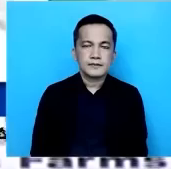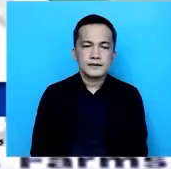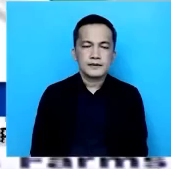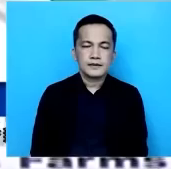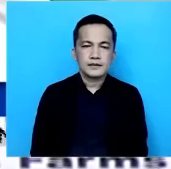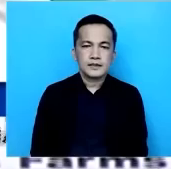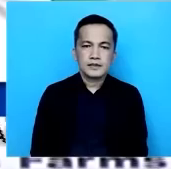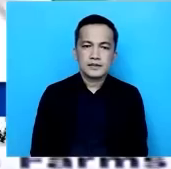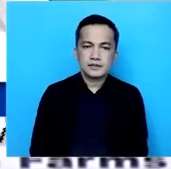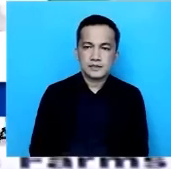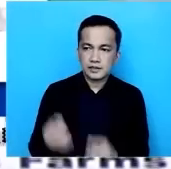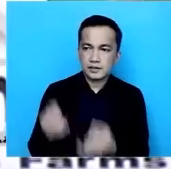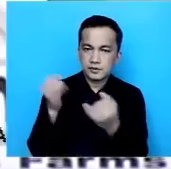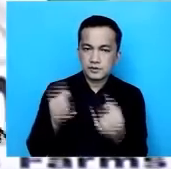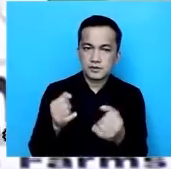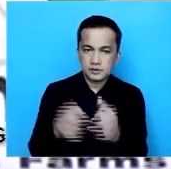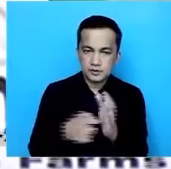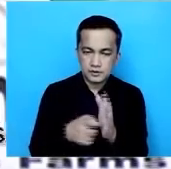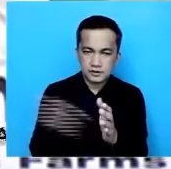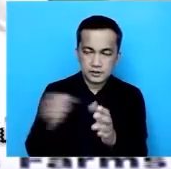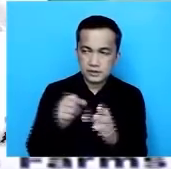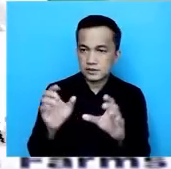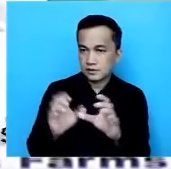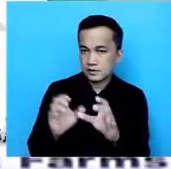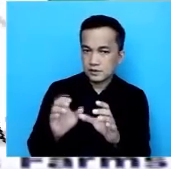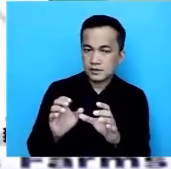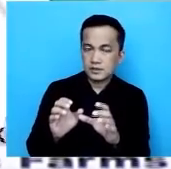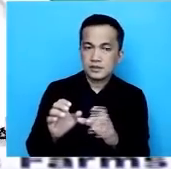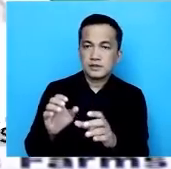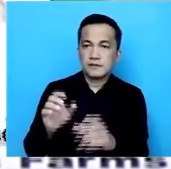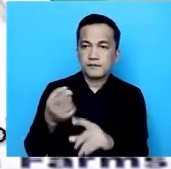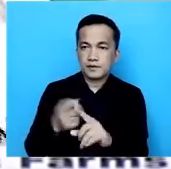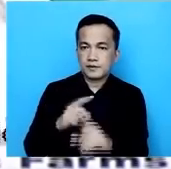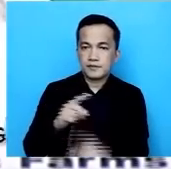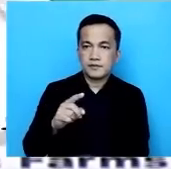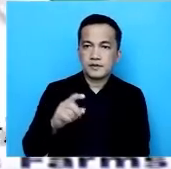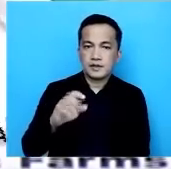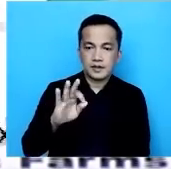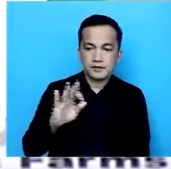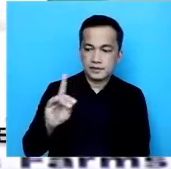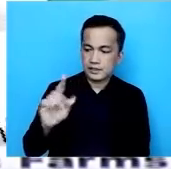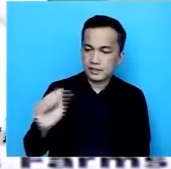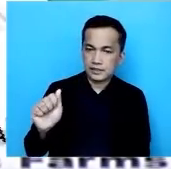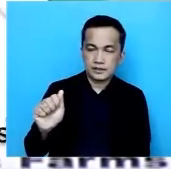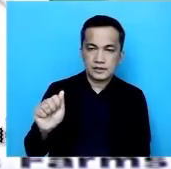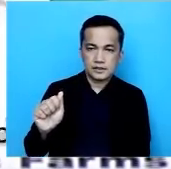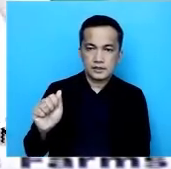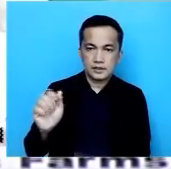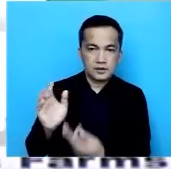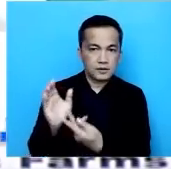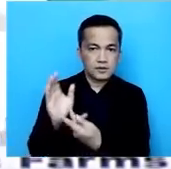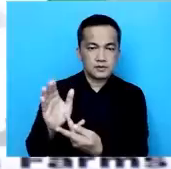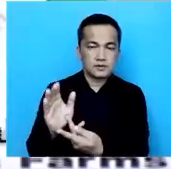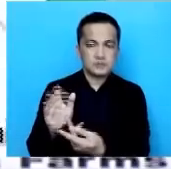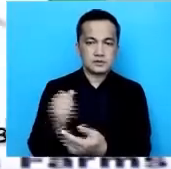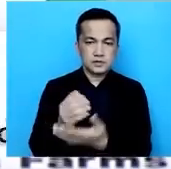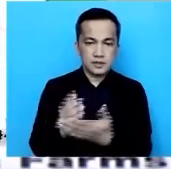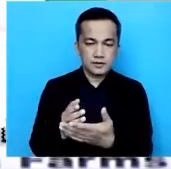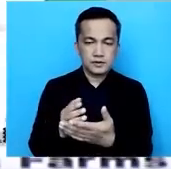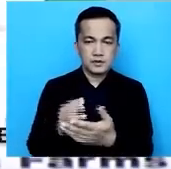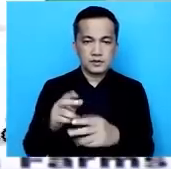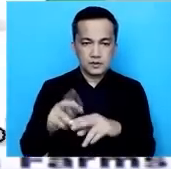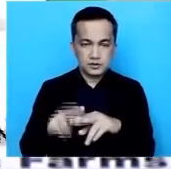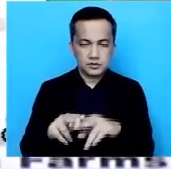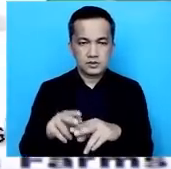importers are required to get certification from the FDA to present that some of that salt will be